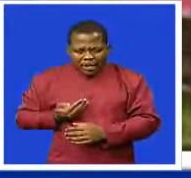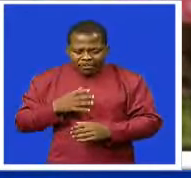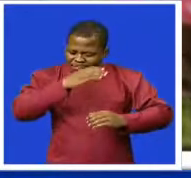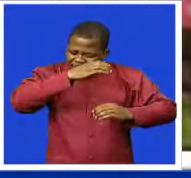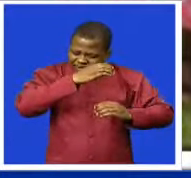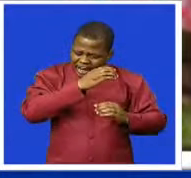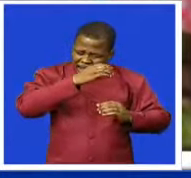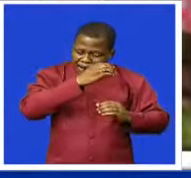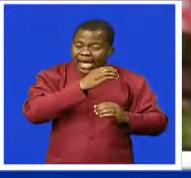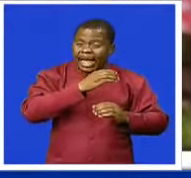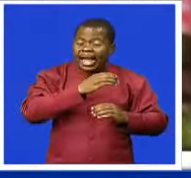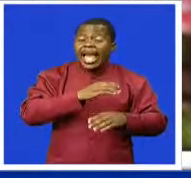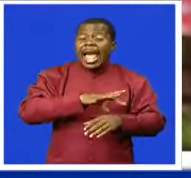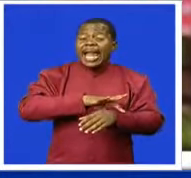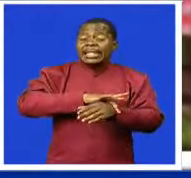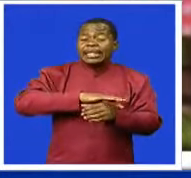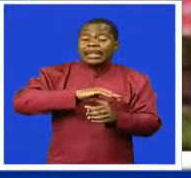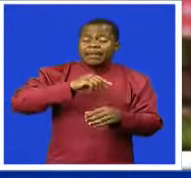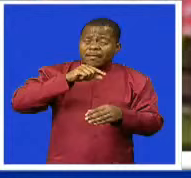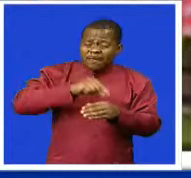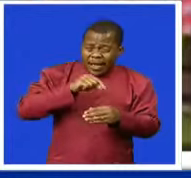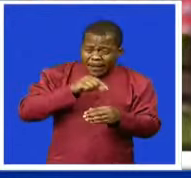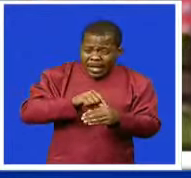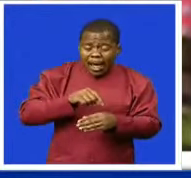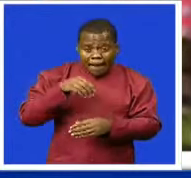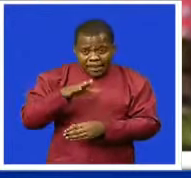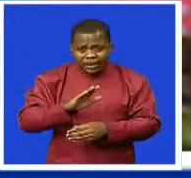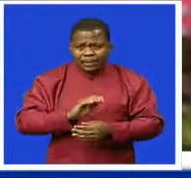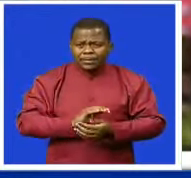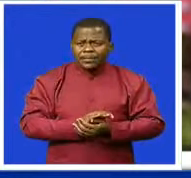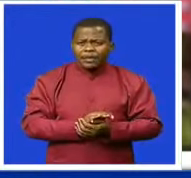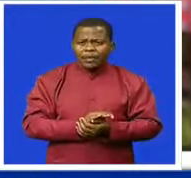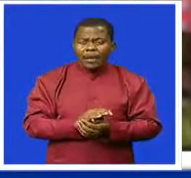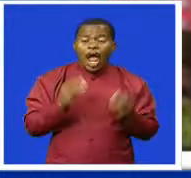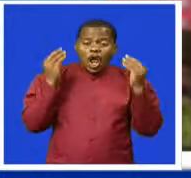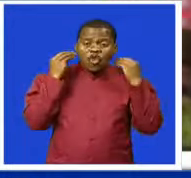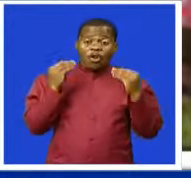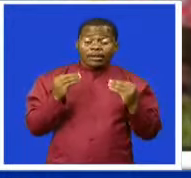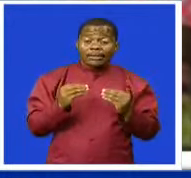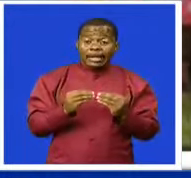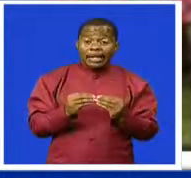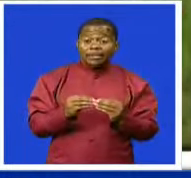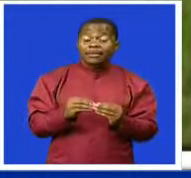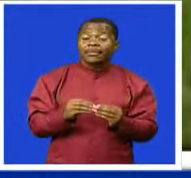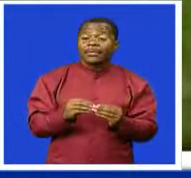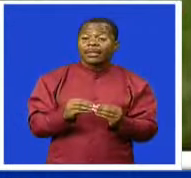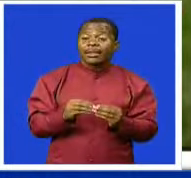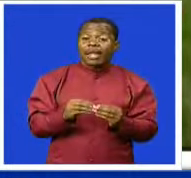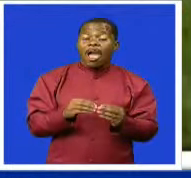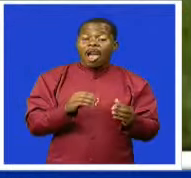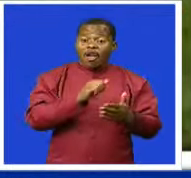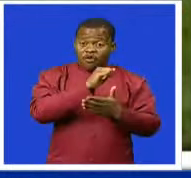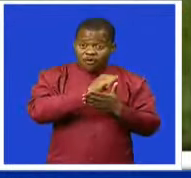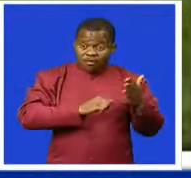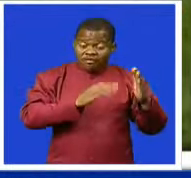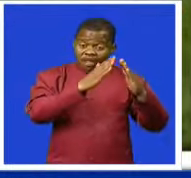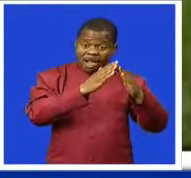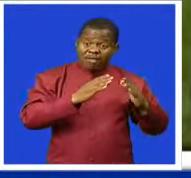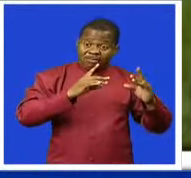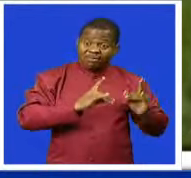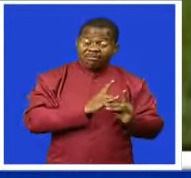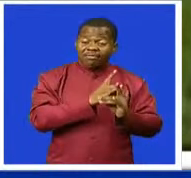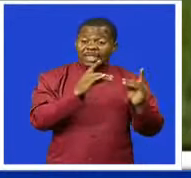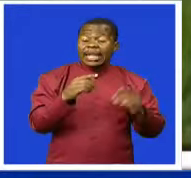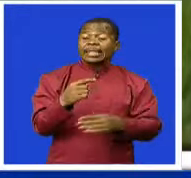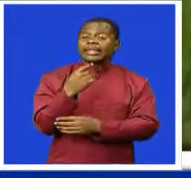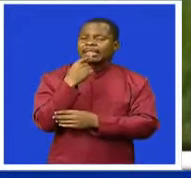i-COVID-19. Dr. Lindokuhle Masilela welitiko letempilo uthi kubalulekile ukuthi bamfu labasaphila nalesifo kanye nalabo lesabalulama bende